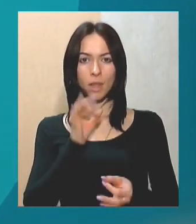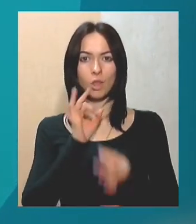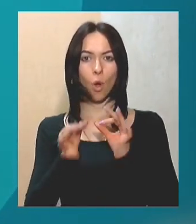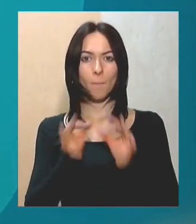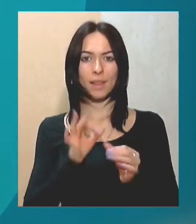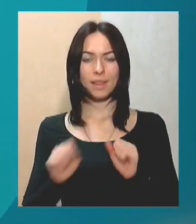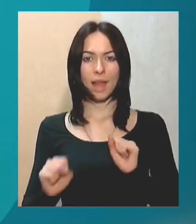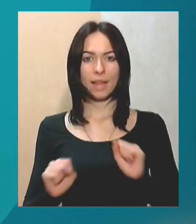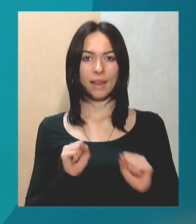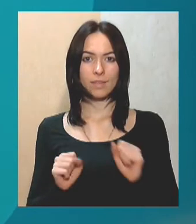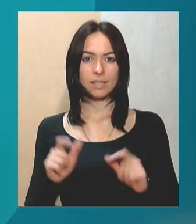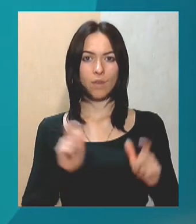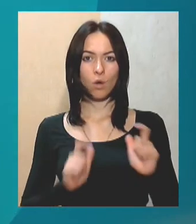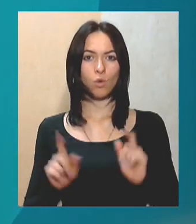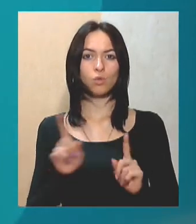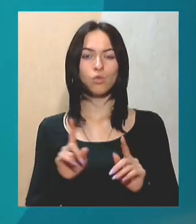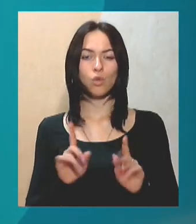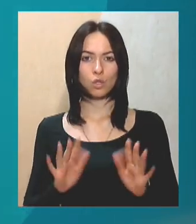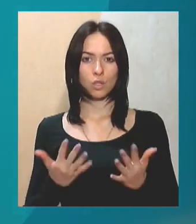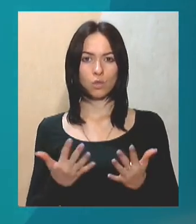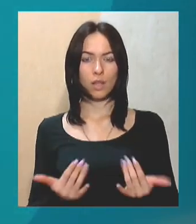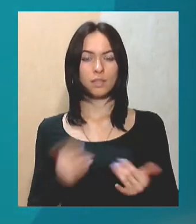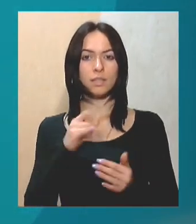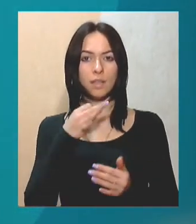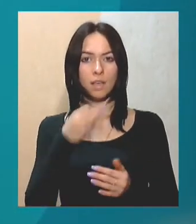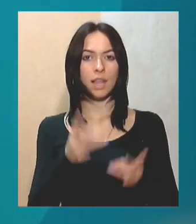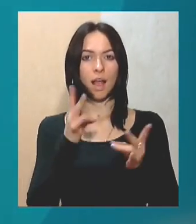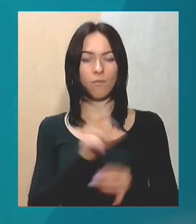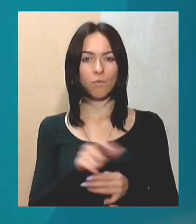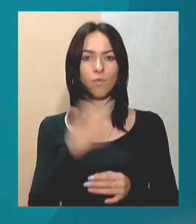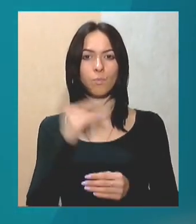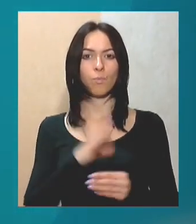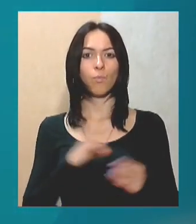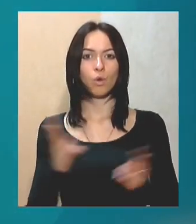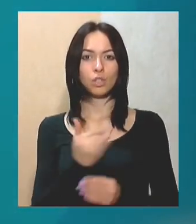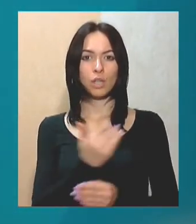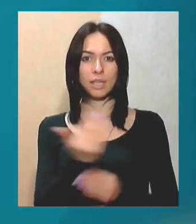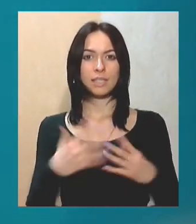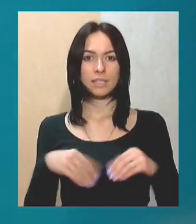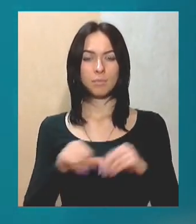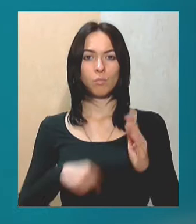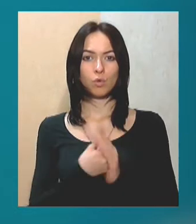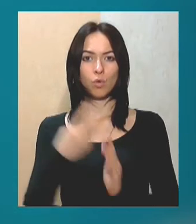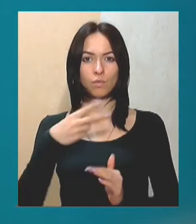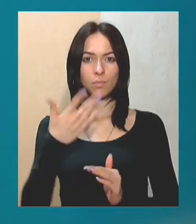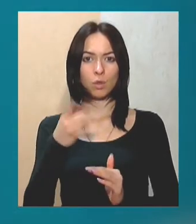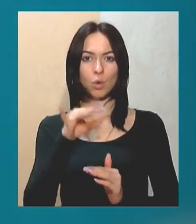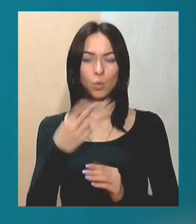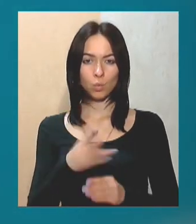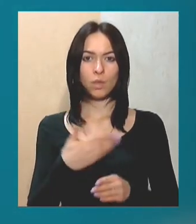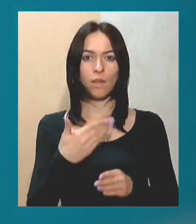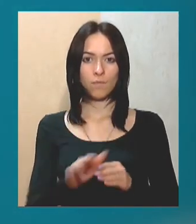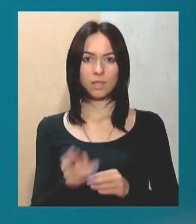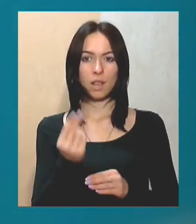керівництва коледжу щодо ситуації. Зазначимо, травмованим під час пожежі та їх сім'ям до 25 грудня виділять кошти. Про